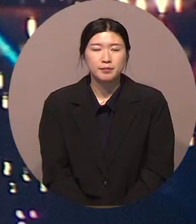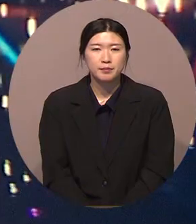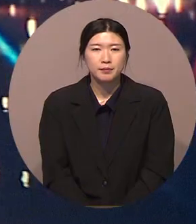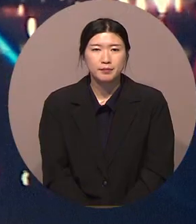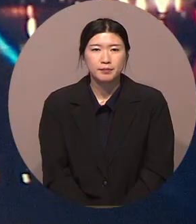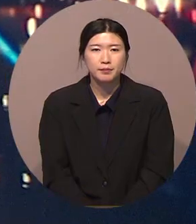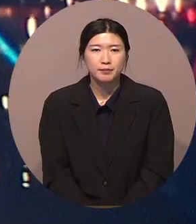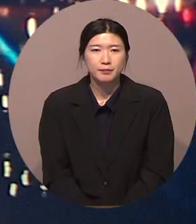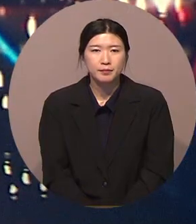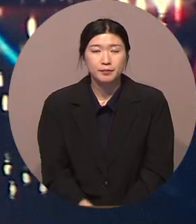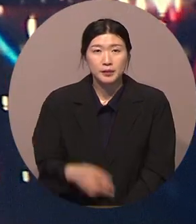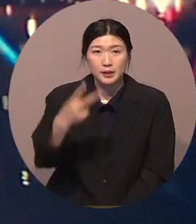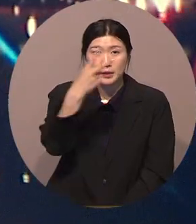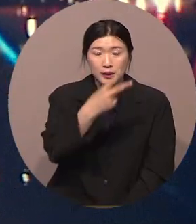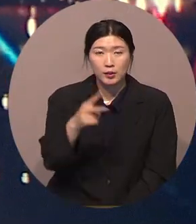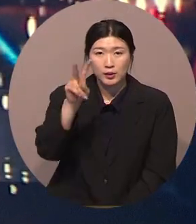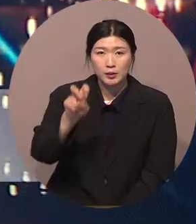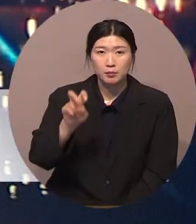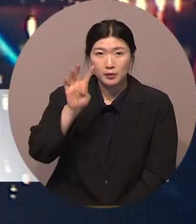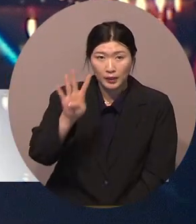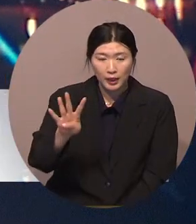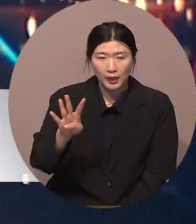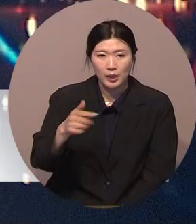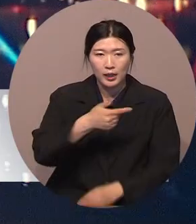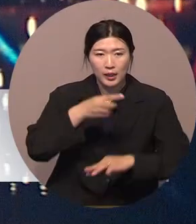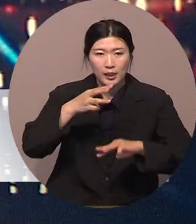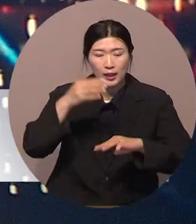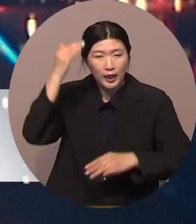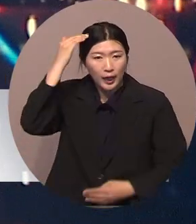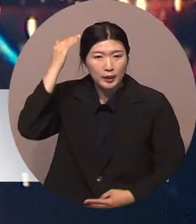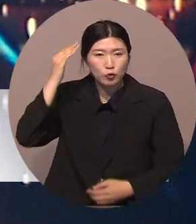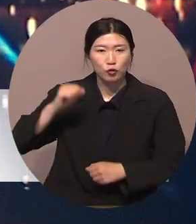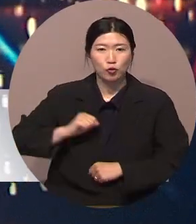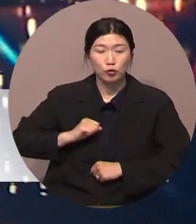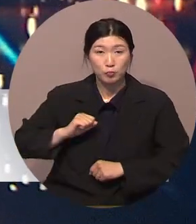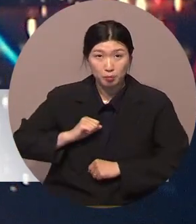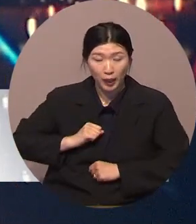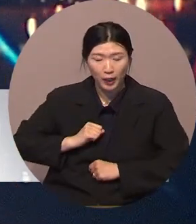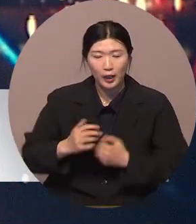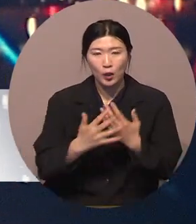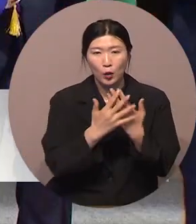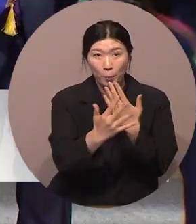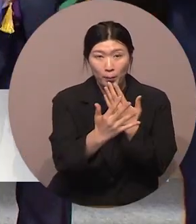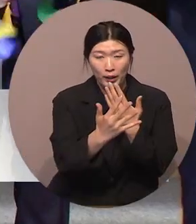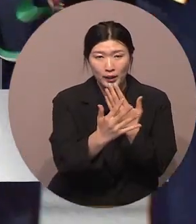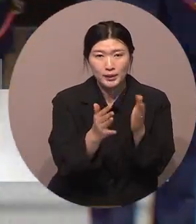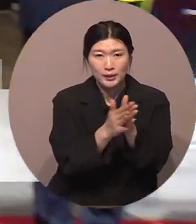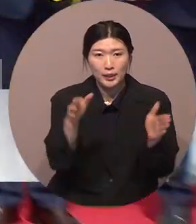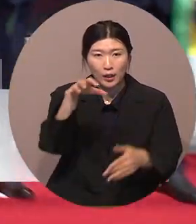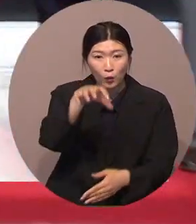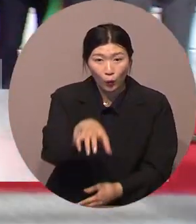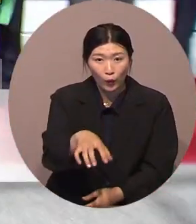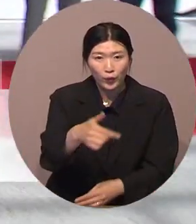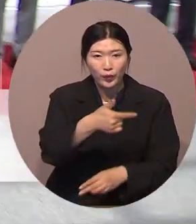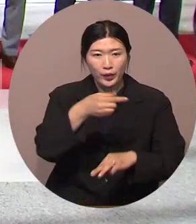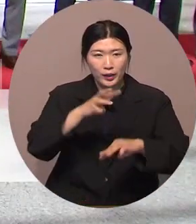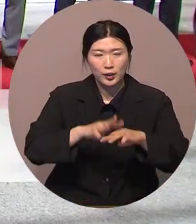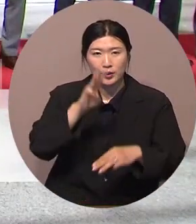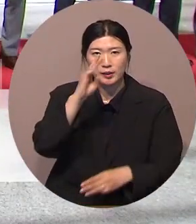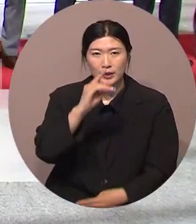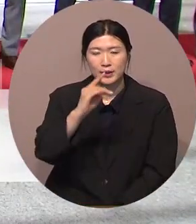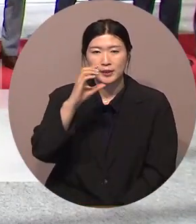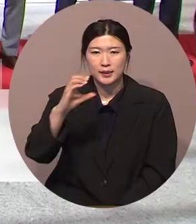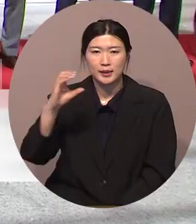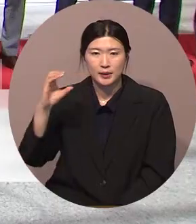계획입니다 2024 대한민국 국방산업 발전 대전이 오늘 대전 컨벤션 센터에서 개막해 흘간